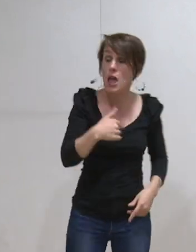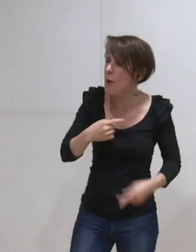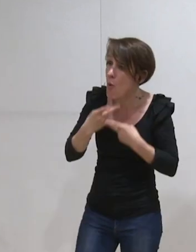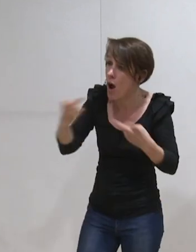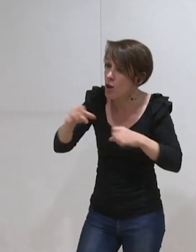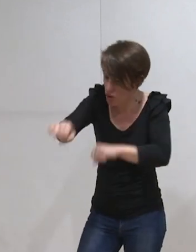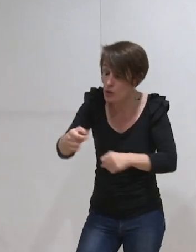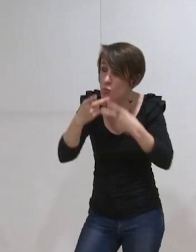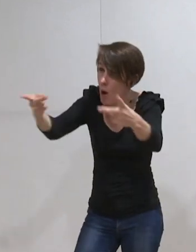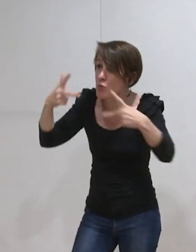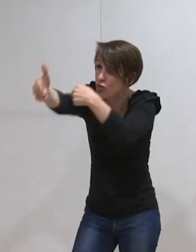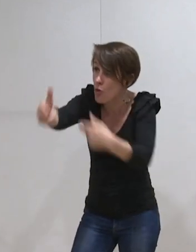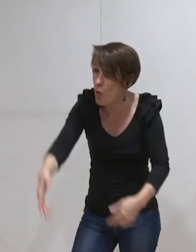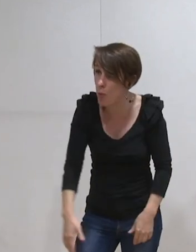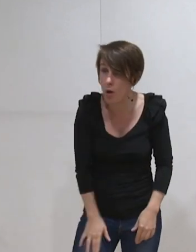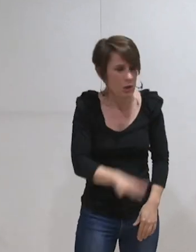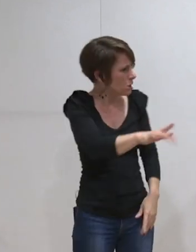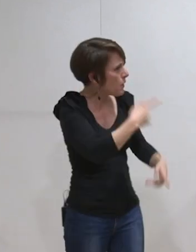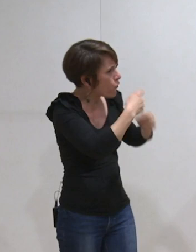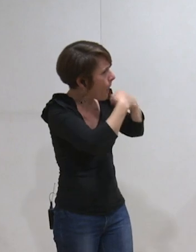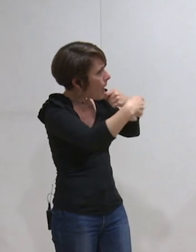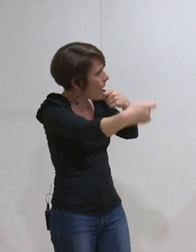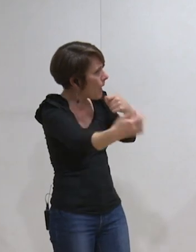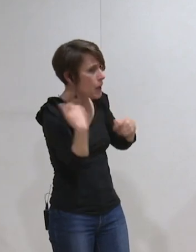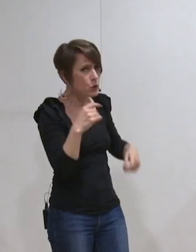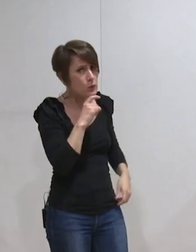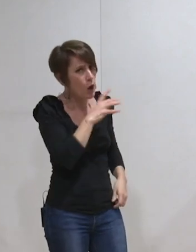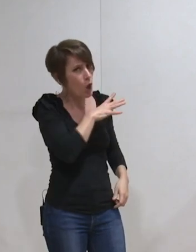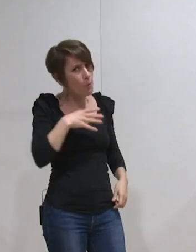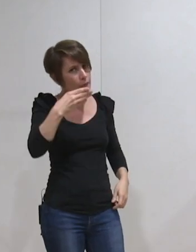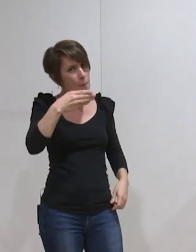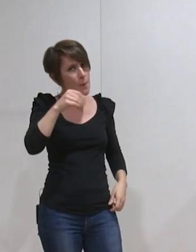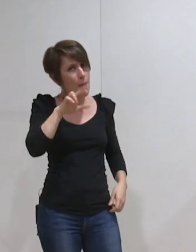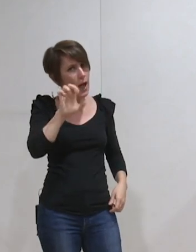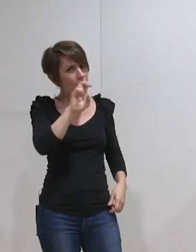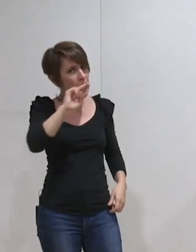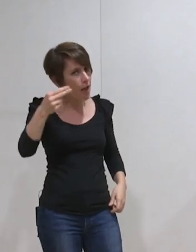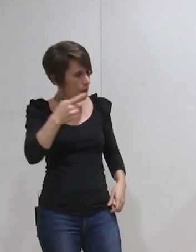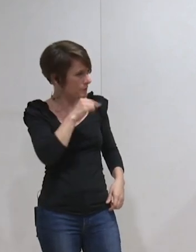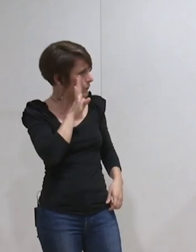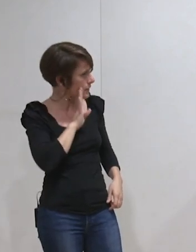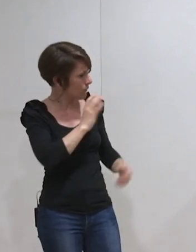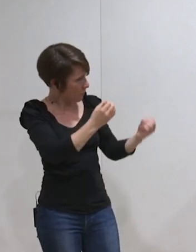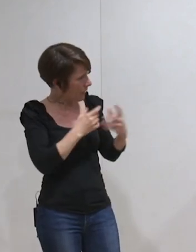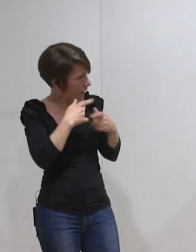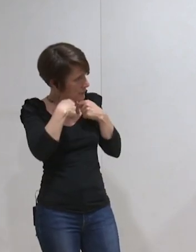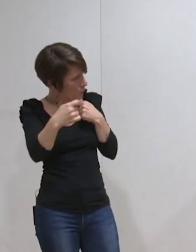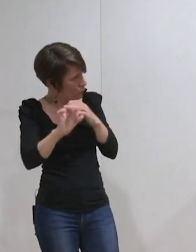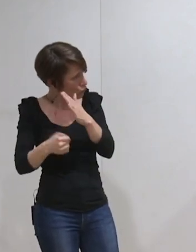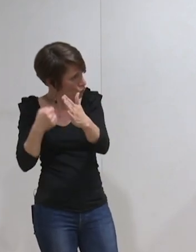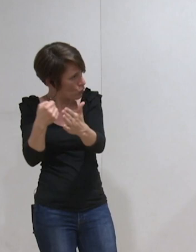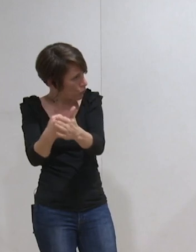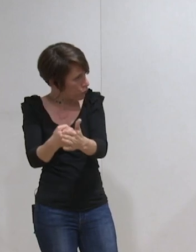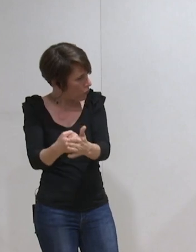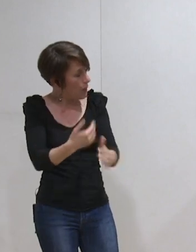long discours madame Martin donc merci de me laisser tenir et ben oui je vous merci